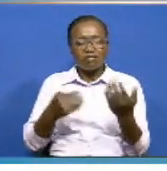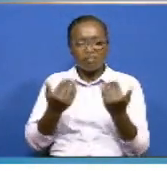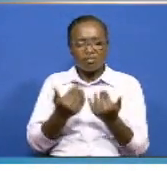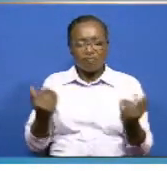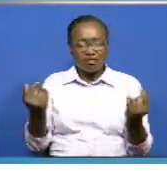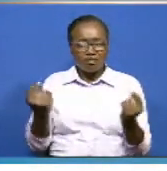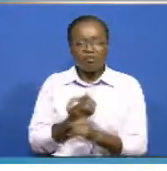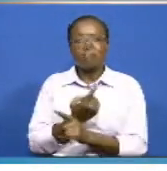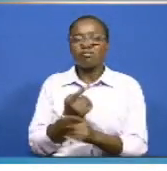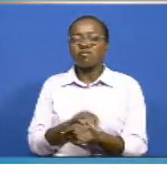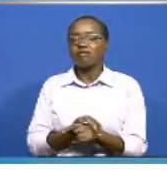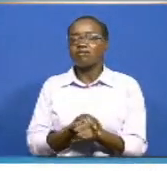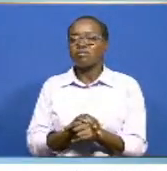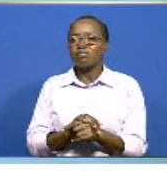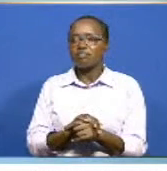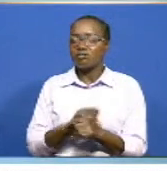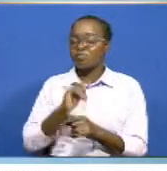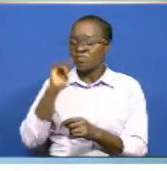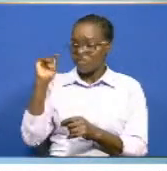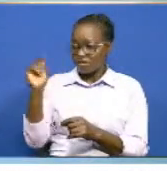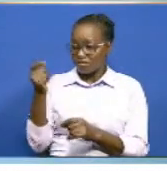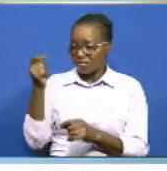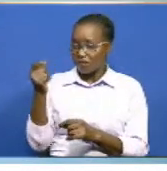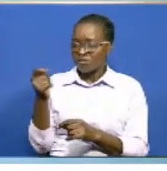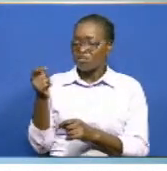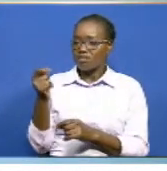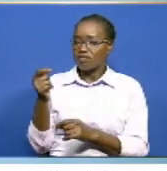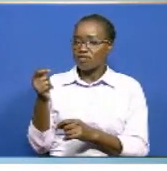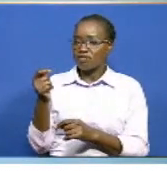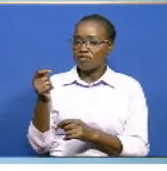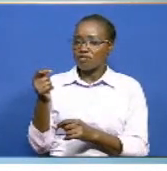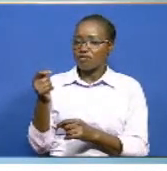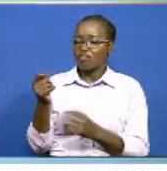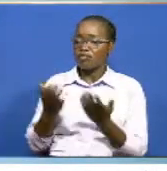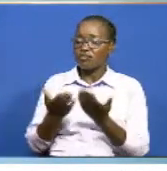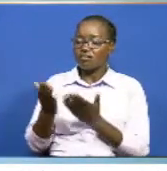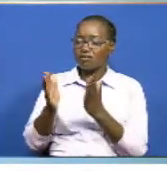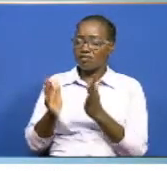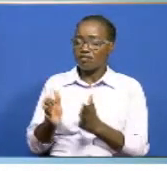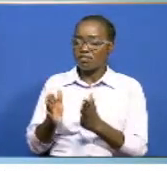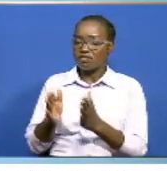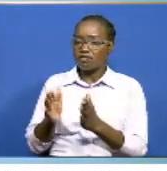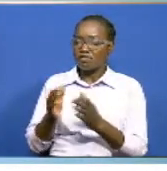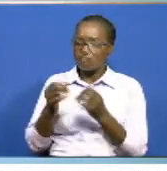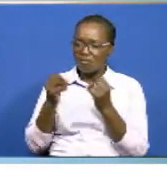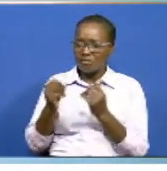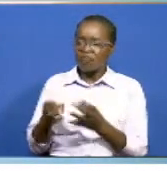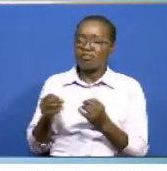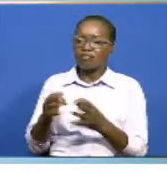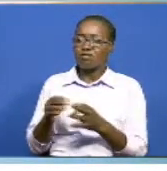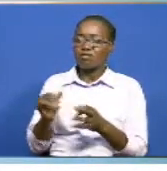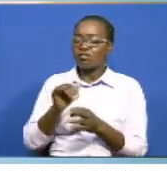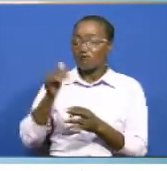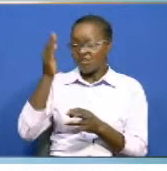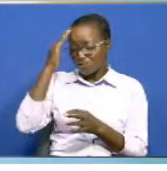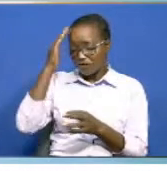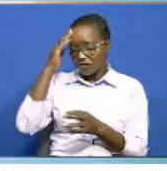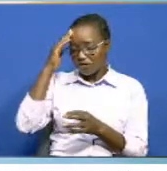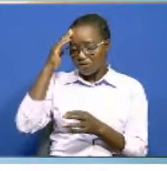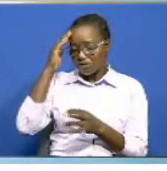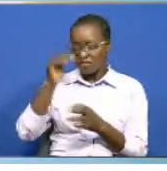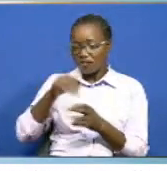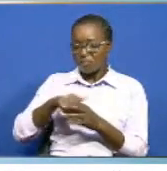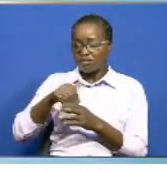ukweli, sababu ukiangalia nchi yetu ya Kenya inayo watumizi wengi sana wa mitandao ya kijamii ambao wamejulikana hata nje ya